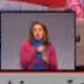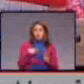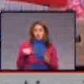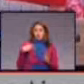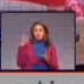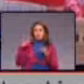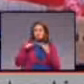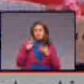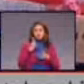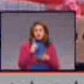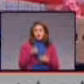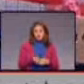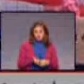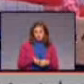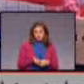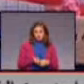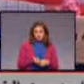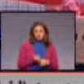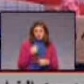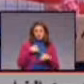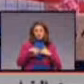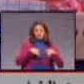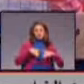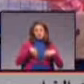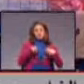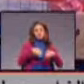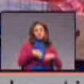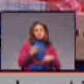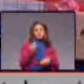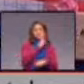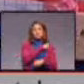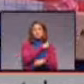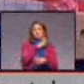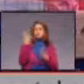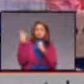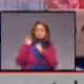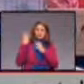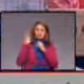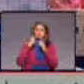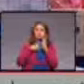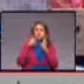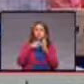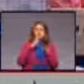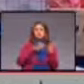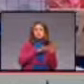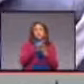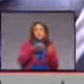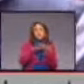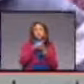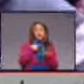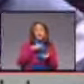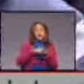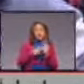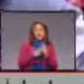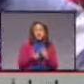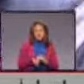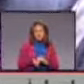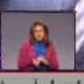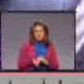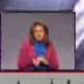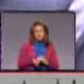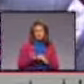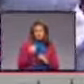هنا مشاكل برض كناس في الشارع بلديه حكومه وهم مش عاوزين يحلوا معانا انا صارف كتير قوي لحد ما